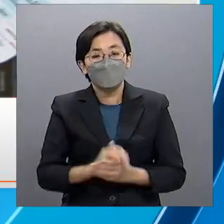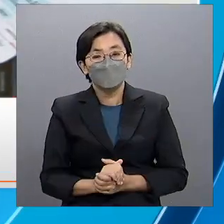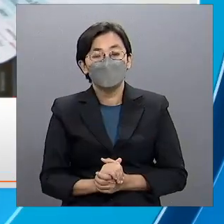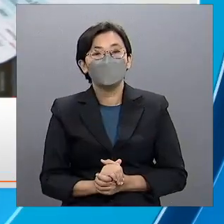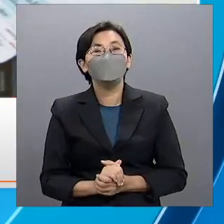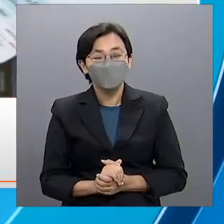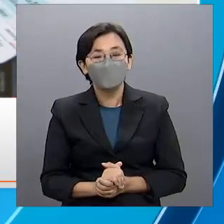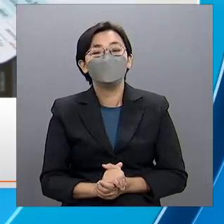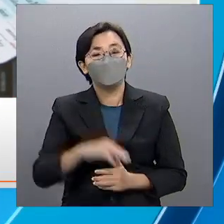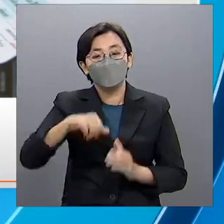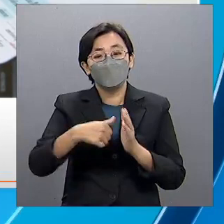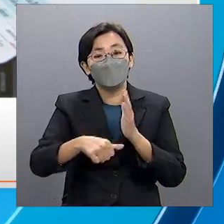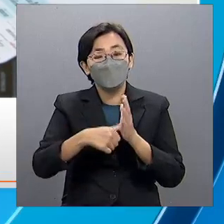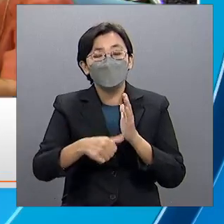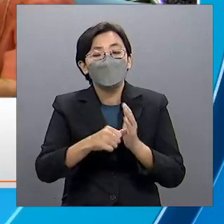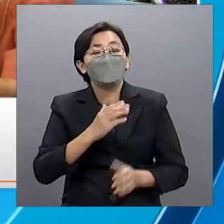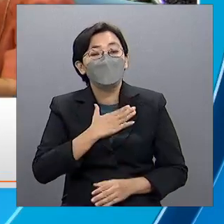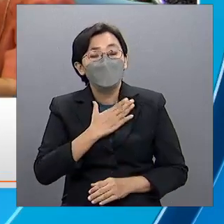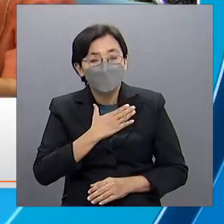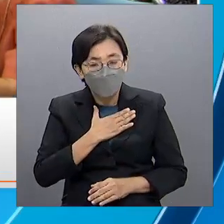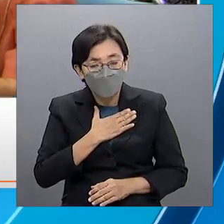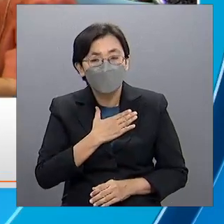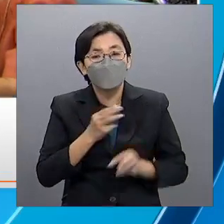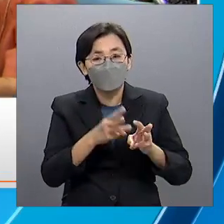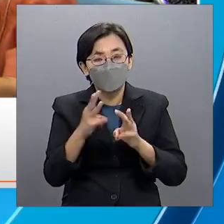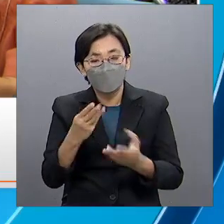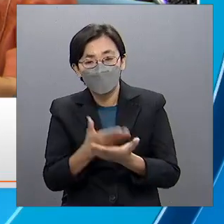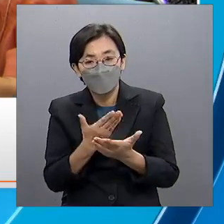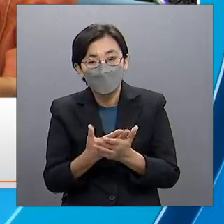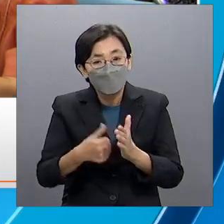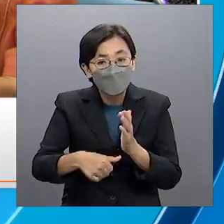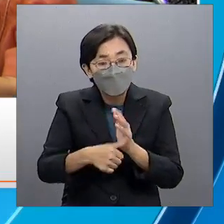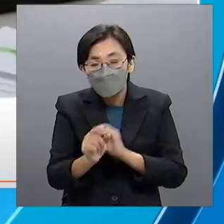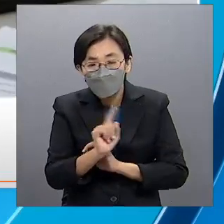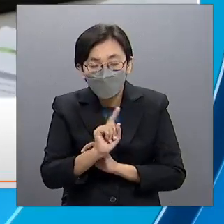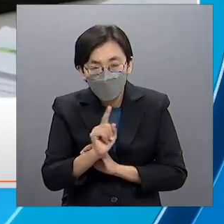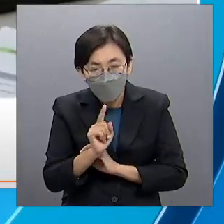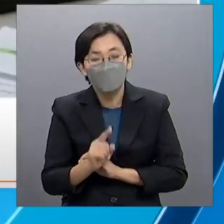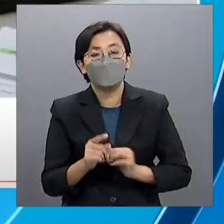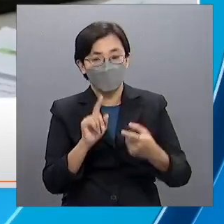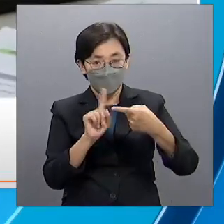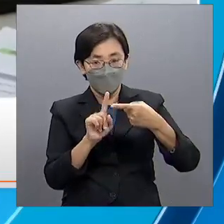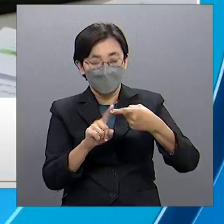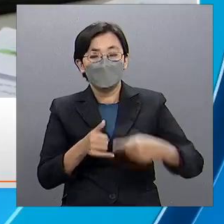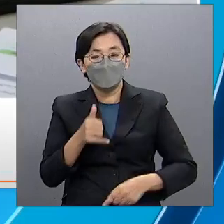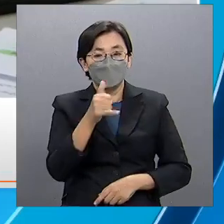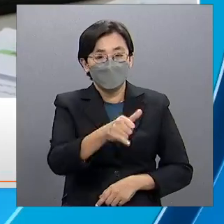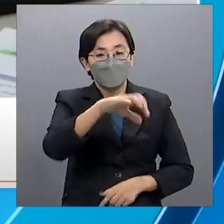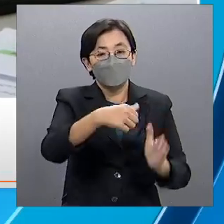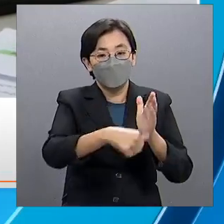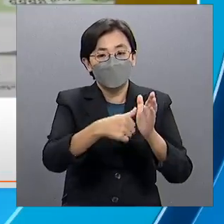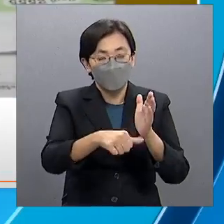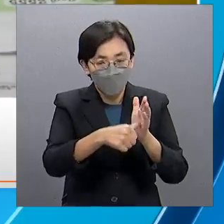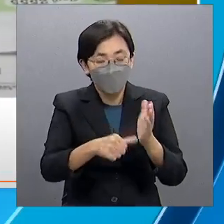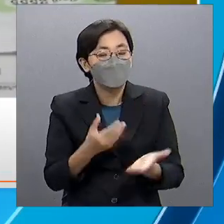างบอกว่ากรมสรรพากรเนี่ยการเสียภาษีก็คือเราจะต้องwalk in ก็คือเดินไปที่สำนักงานสรรพากรพื้นที่สาขานะ